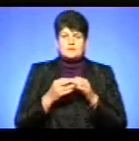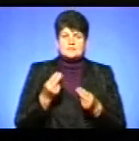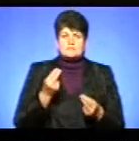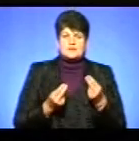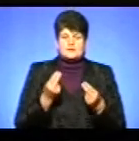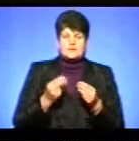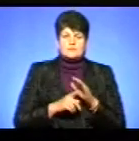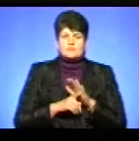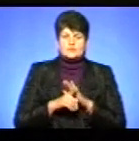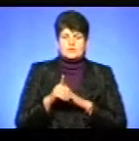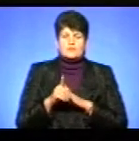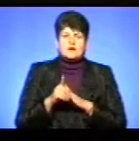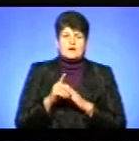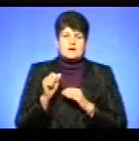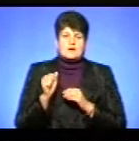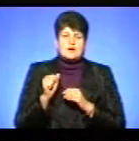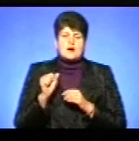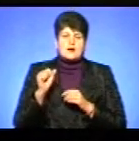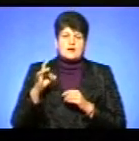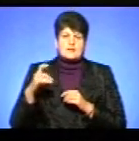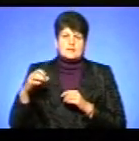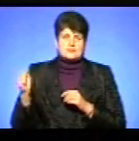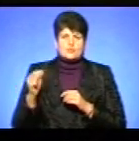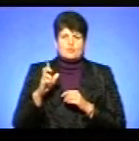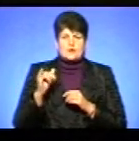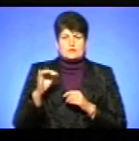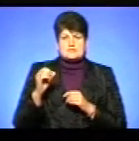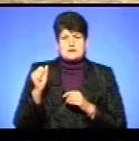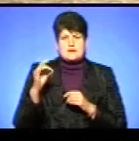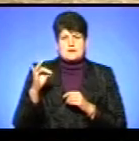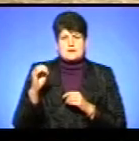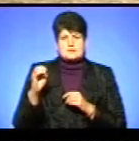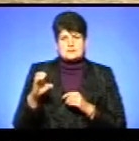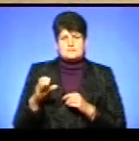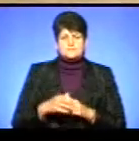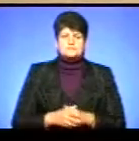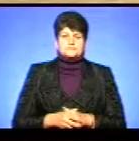які стартують в аргентинському Буенос-Айресі на початку жовтня.